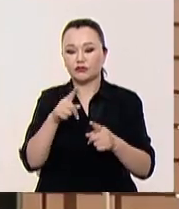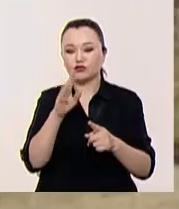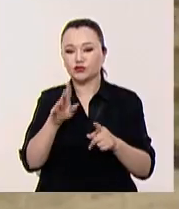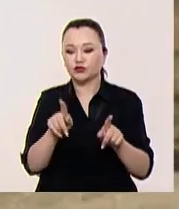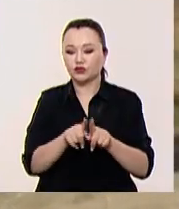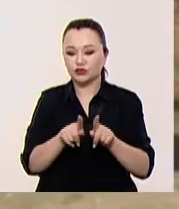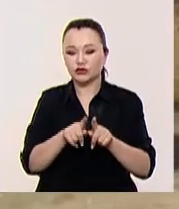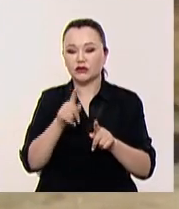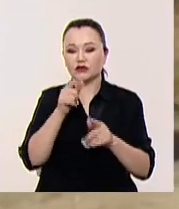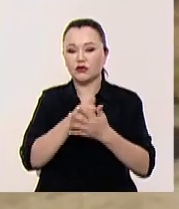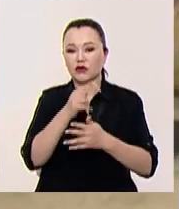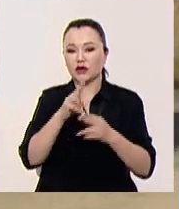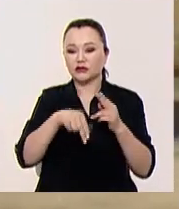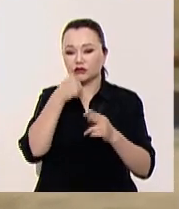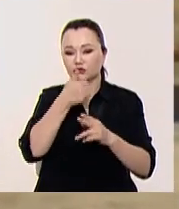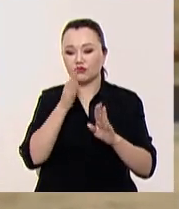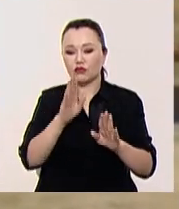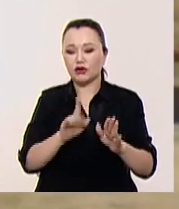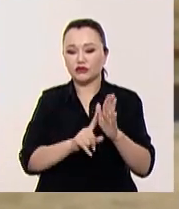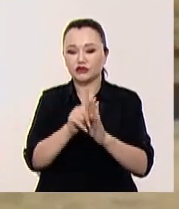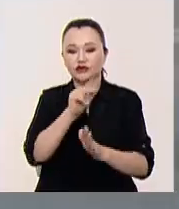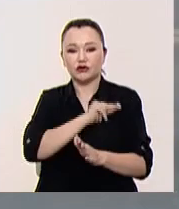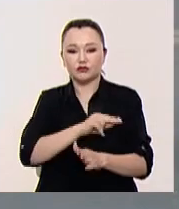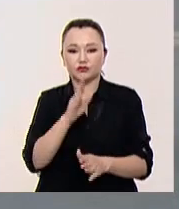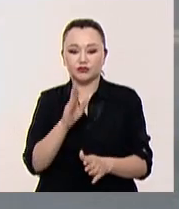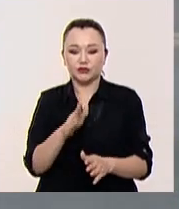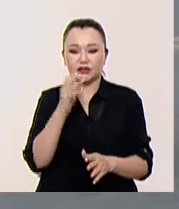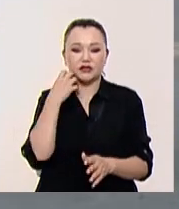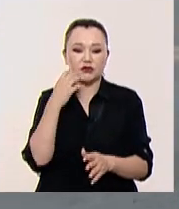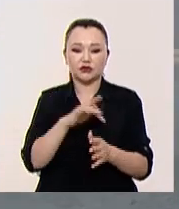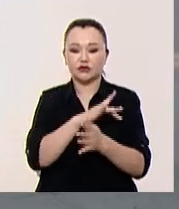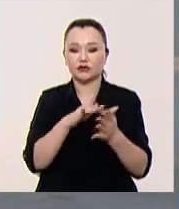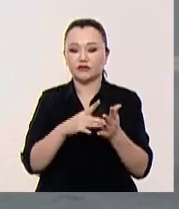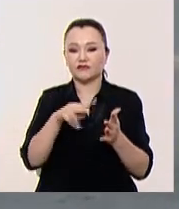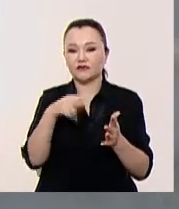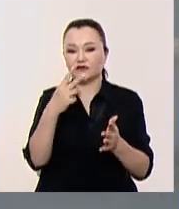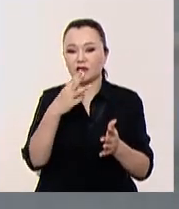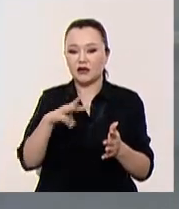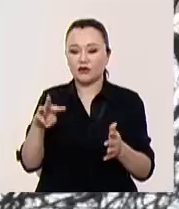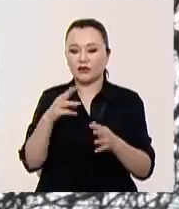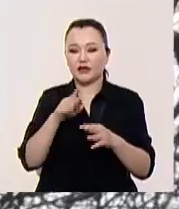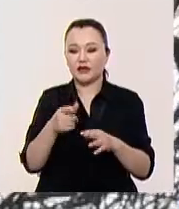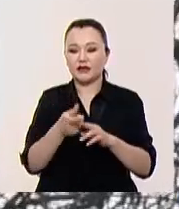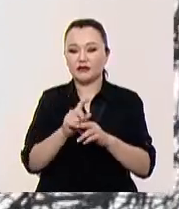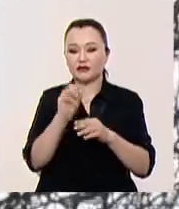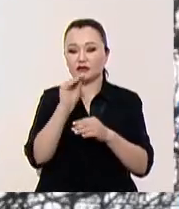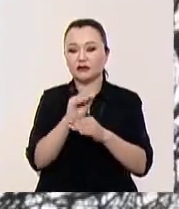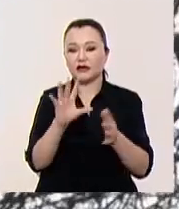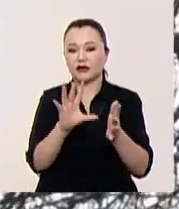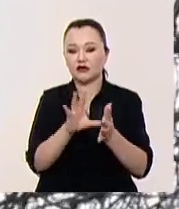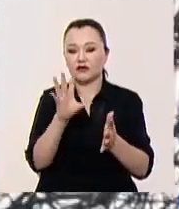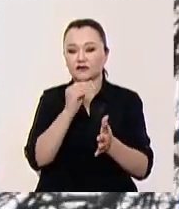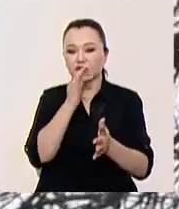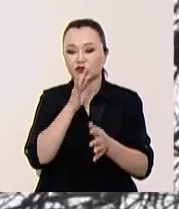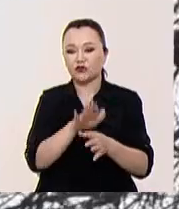танылғанның өзінде жыл соңында бірақ іске қосылатын көрінеді. Айта кетейік, Қызылордада да 22 миллион теңгеге орнатылған электрондық тақтайшалар біраз